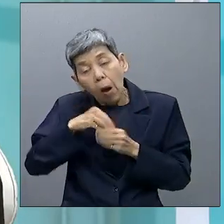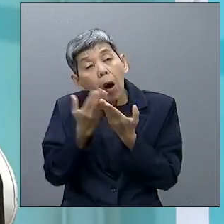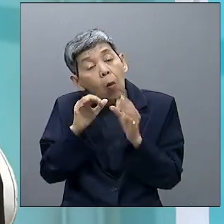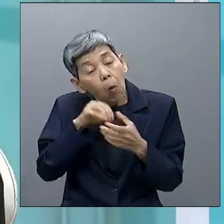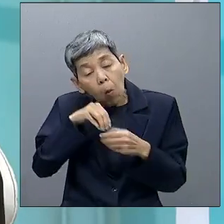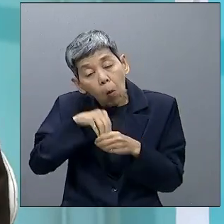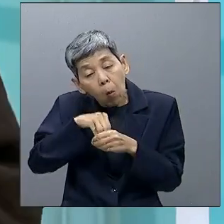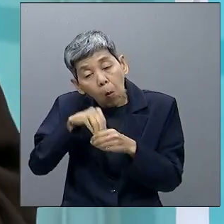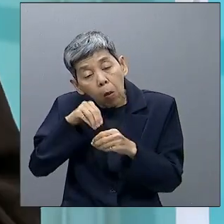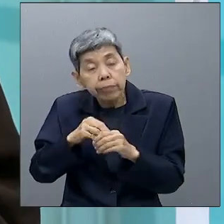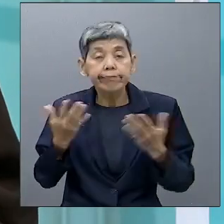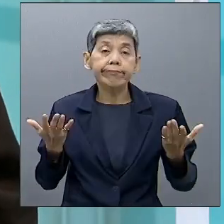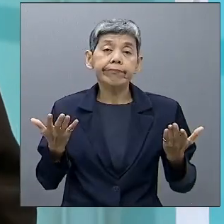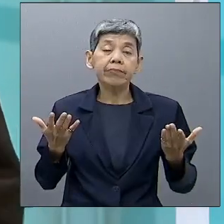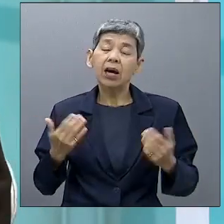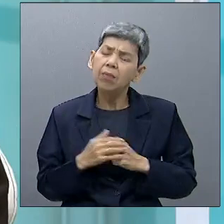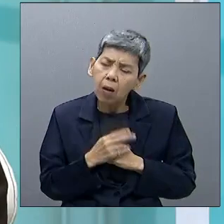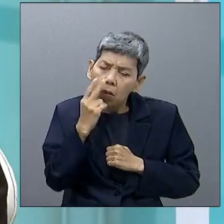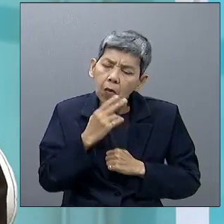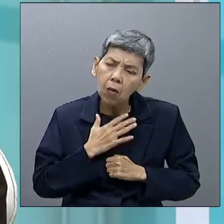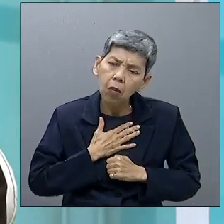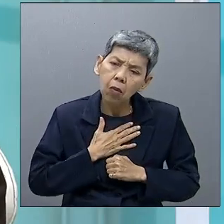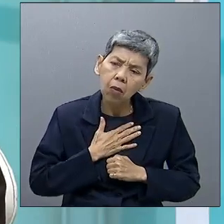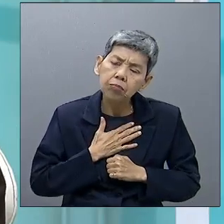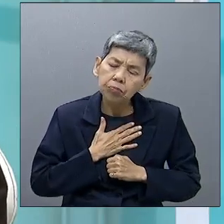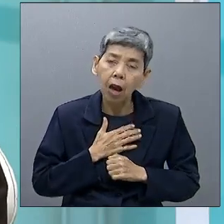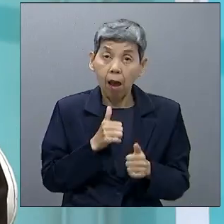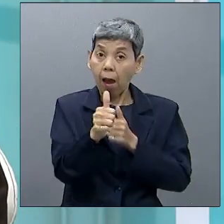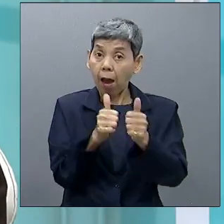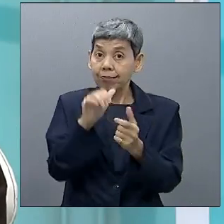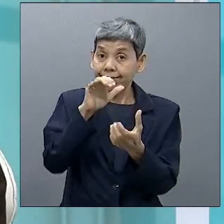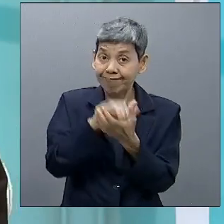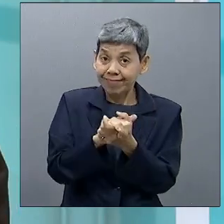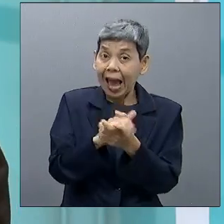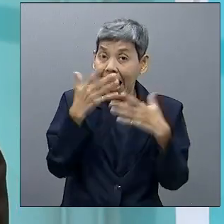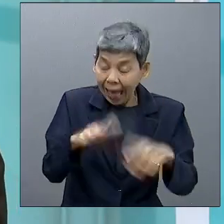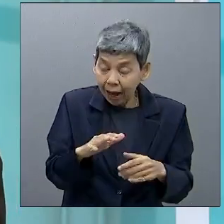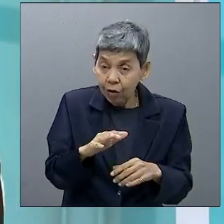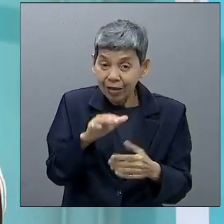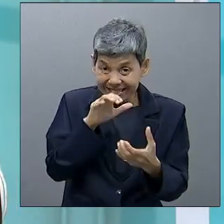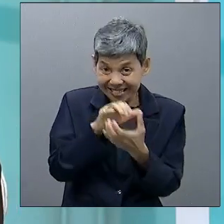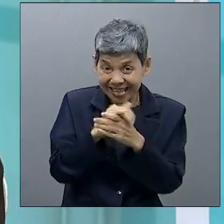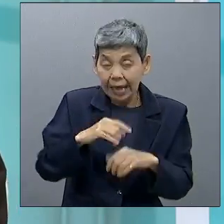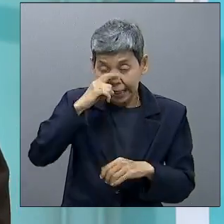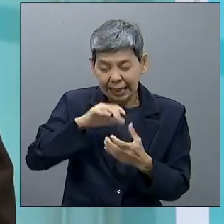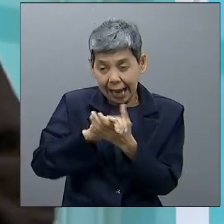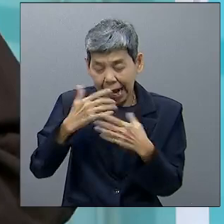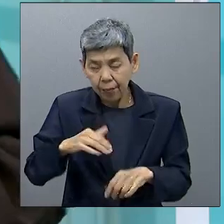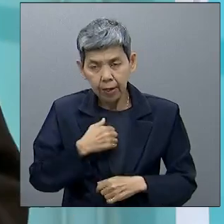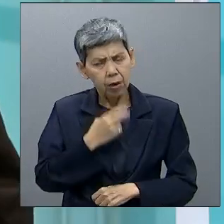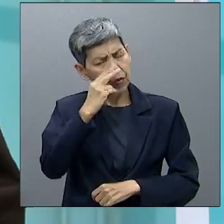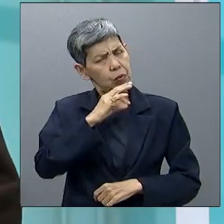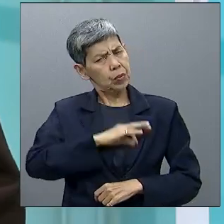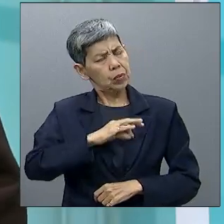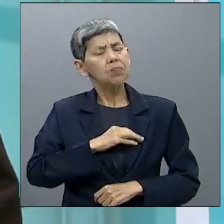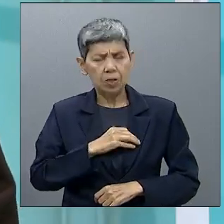ไรอย่างเงี้ยก็มีแค่นี ้ แต่พอมีเวทีการประกวดมิสซิสขึ้นมาโดยเฉพาะมิสซิสไทยแลนด์เนี่ยพี่มีความรู้สึกว่